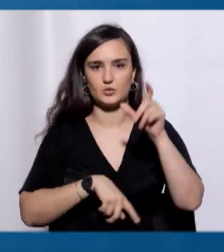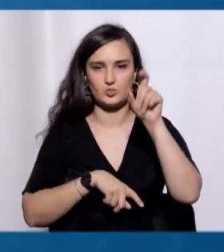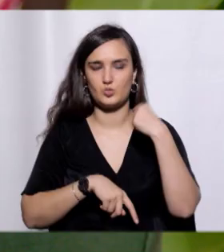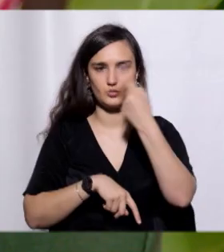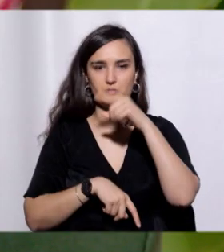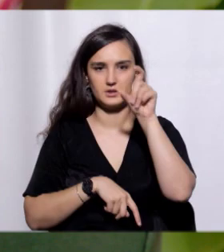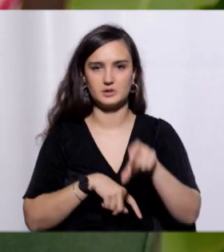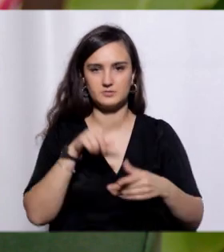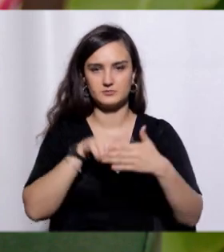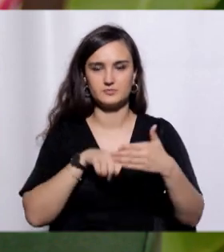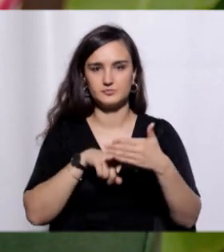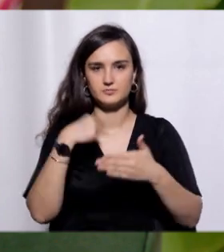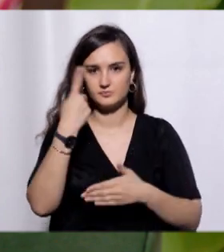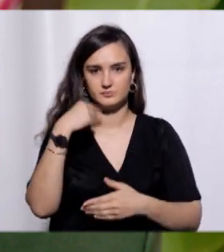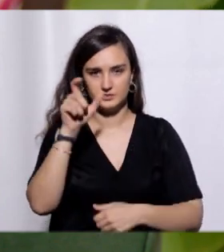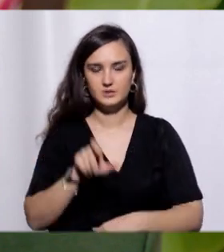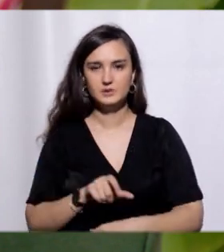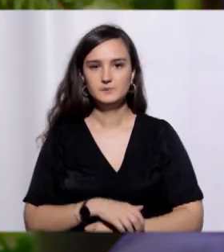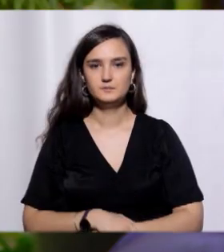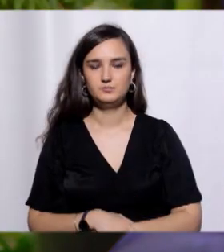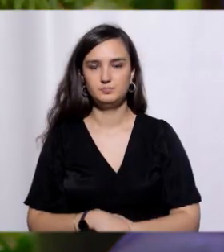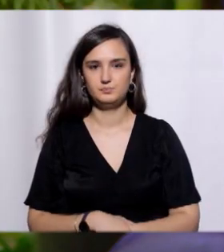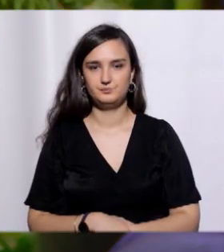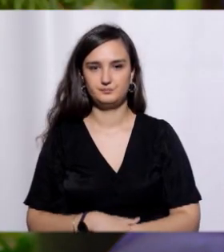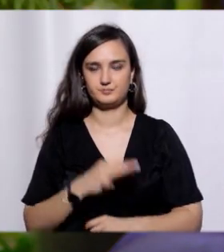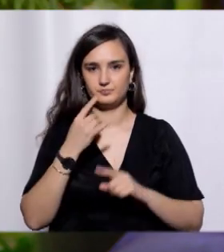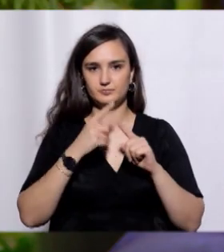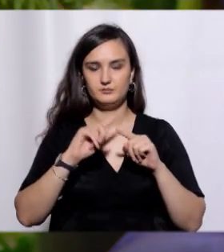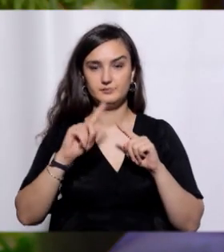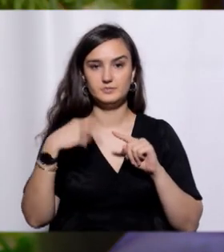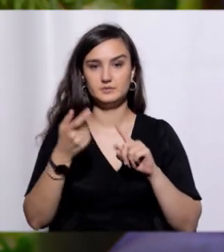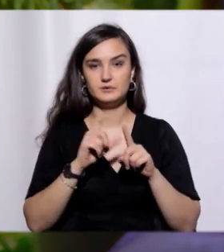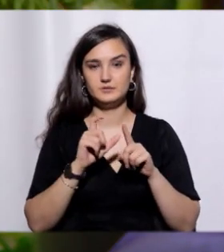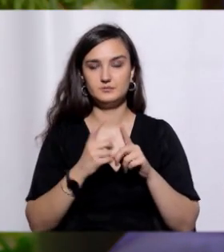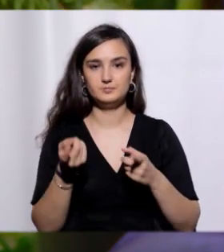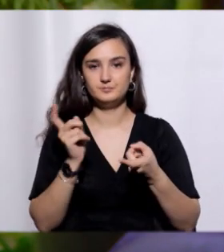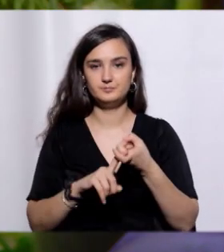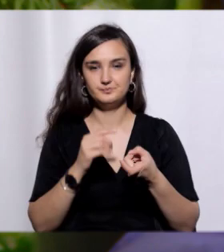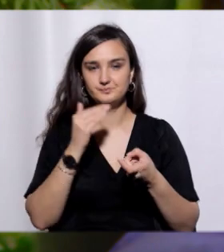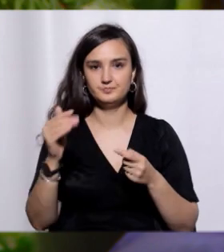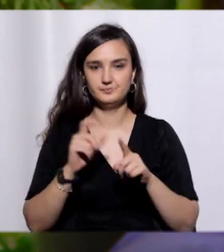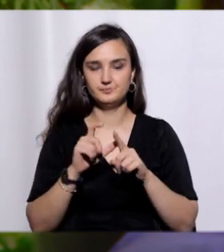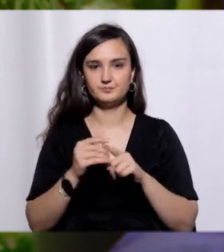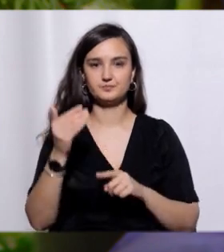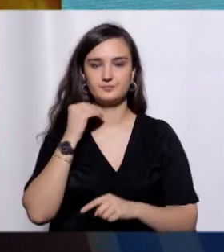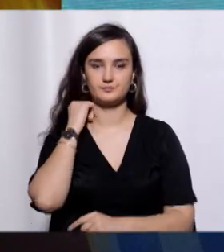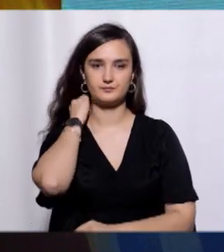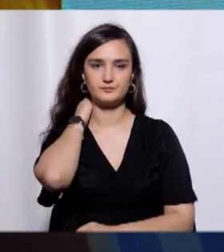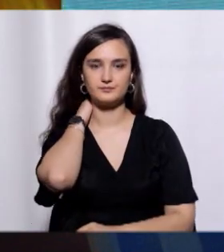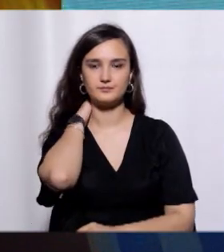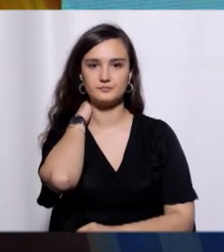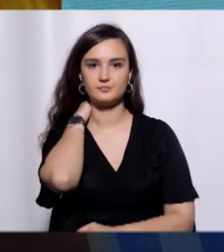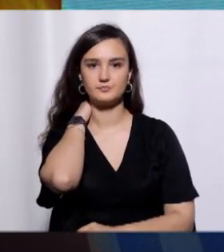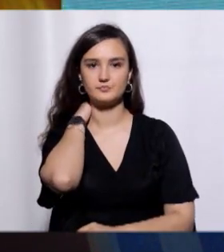so a religious person. სასულიერო პირი. Next, we have a word that's connected to the previous word, and this is